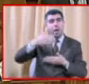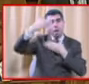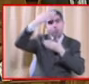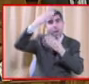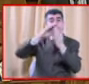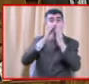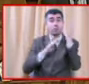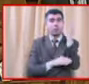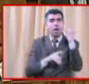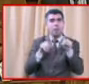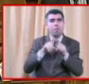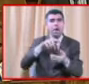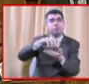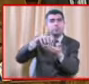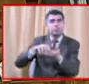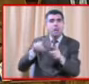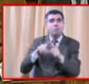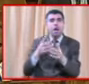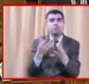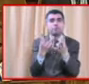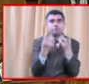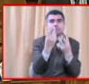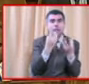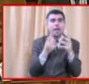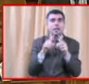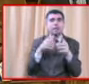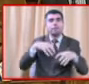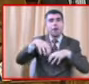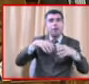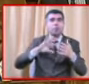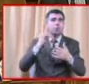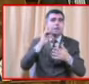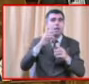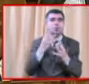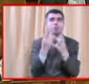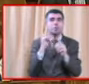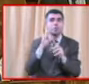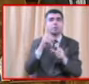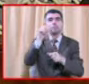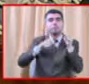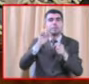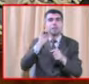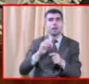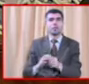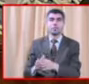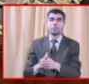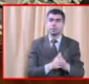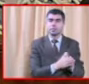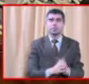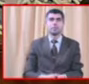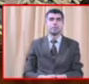حسب الجهات التي يوجد فيها اكبر عدد من من من اماكن الشغل. يضاف الى هذا، هل هناك من تعقيب